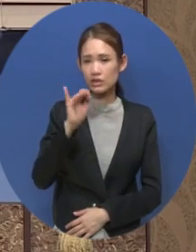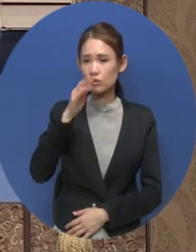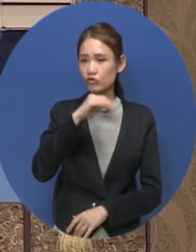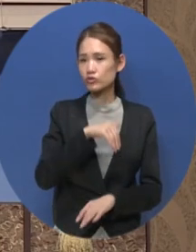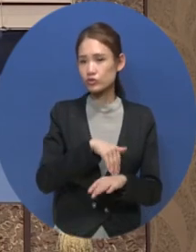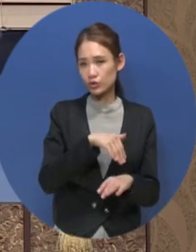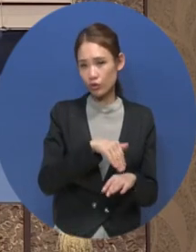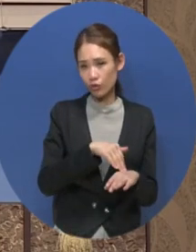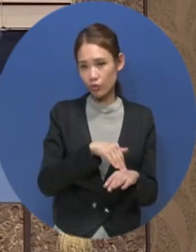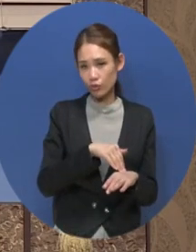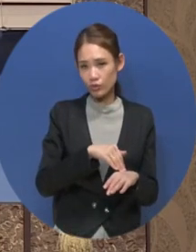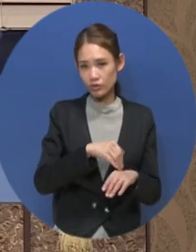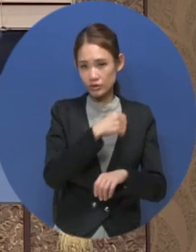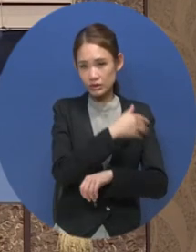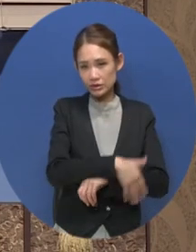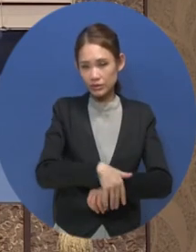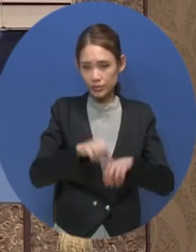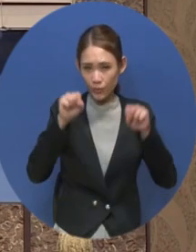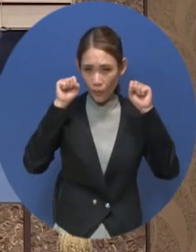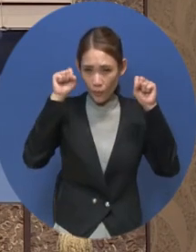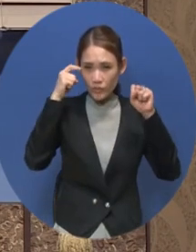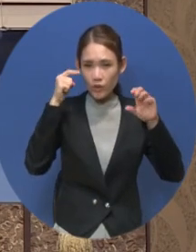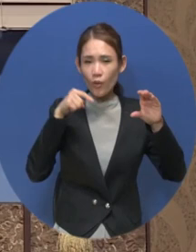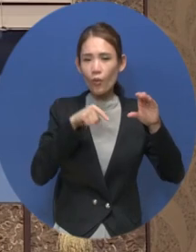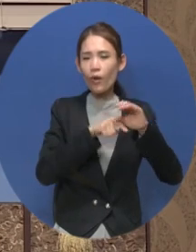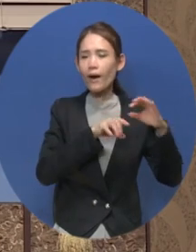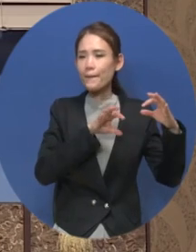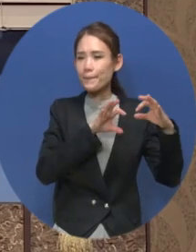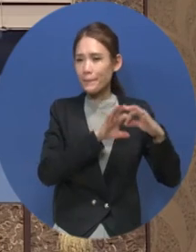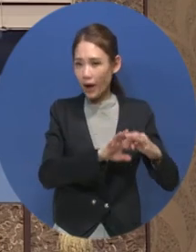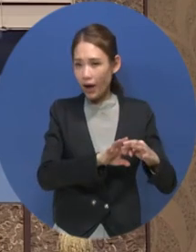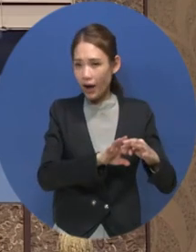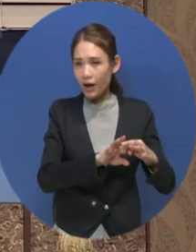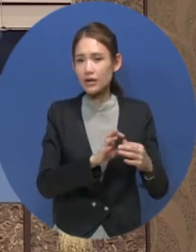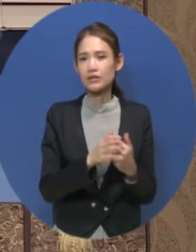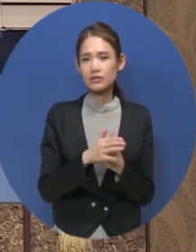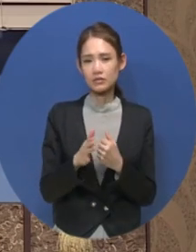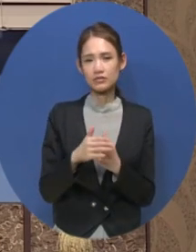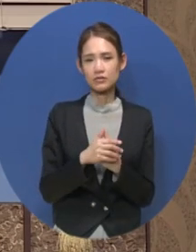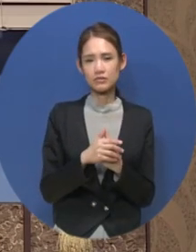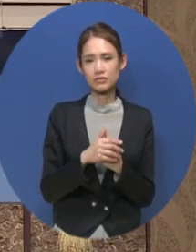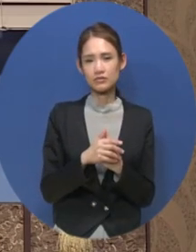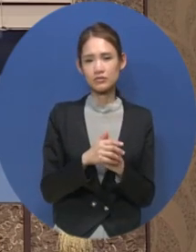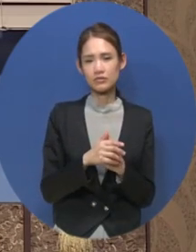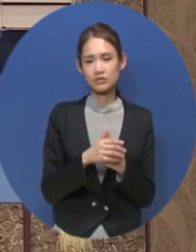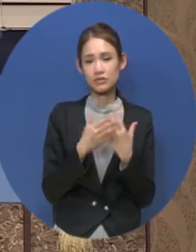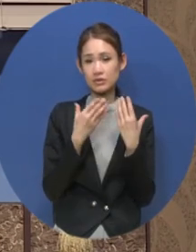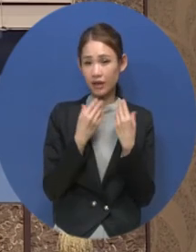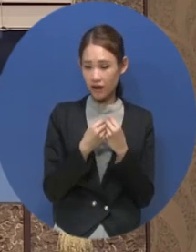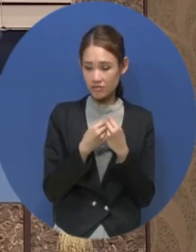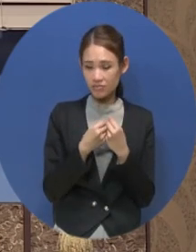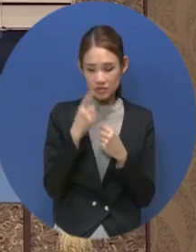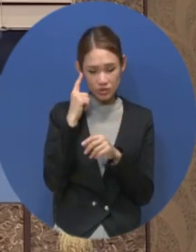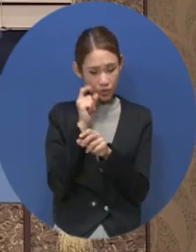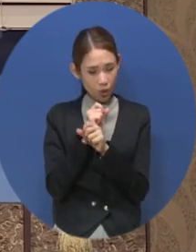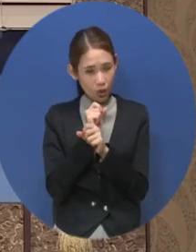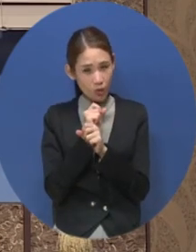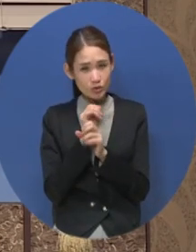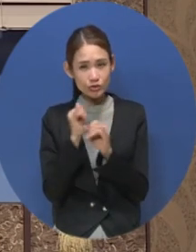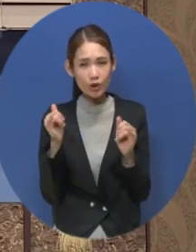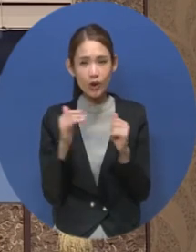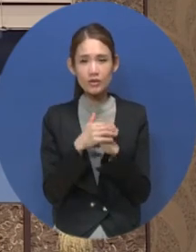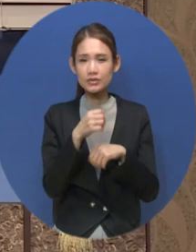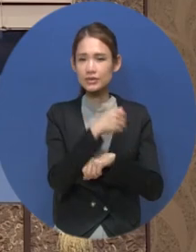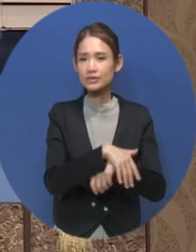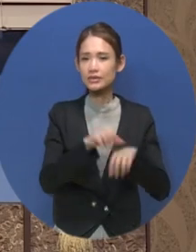선수촌에서 네. 스포츠 과학을 접목하면서 선수와 지도자들이 다른 그 예를 들어서 연구원들 그다음에 네.